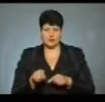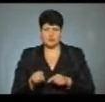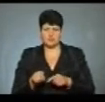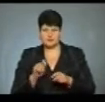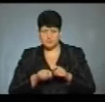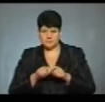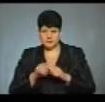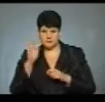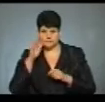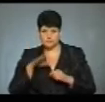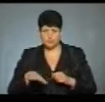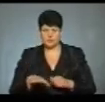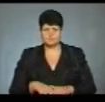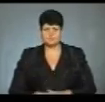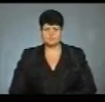водойму.